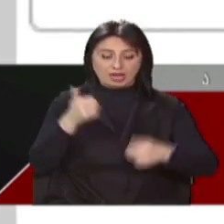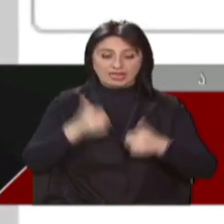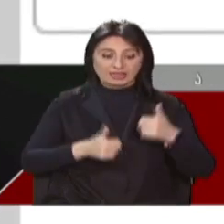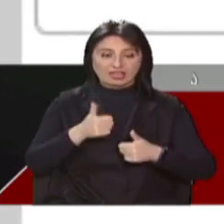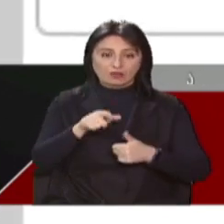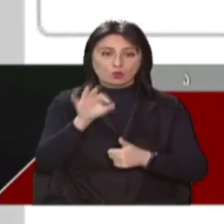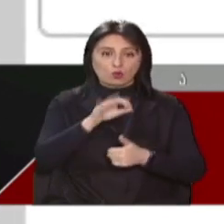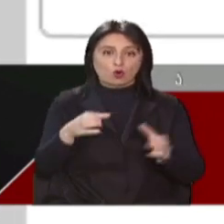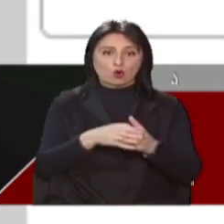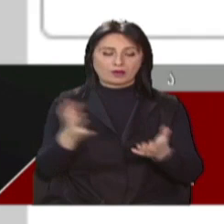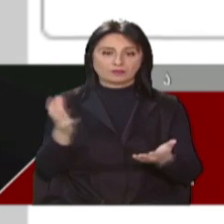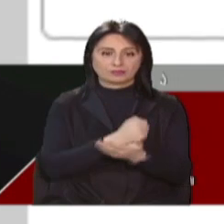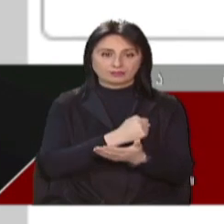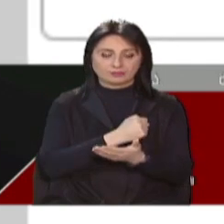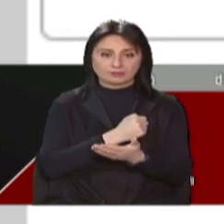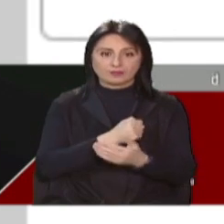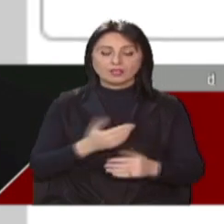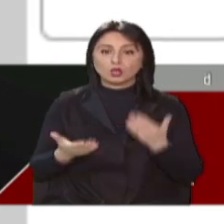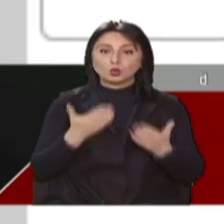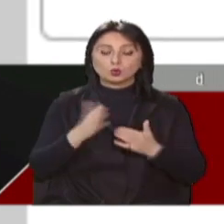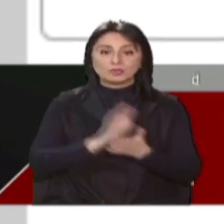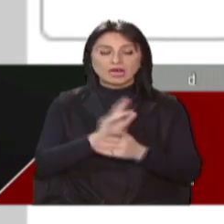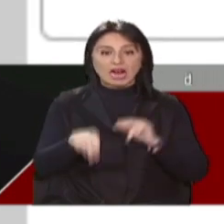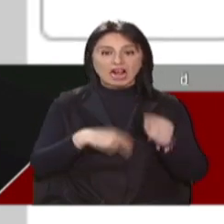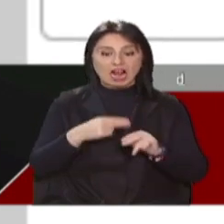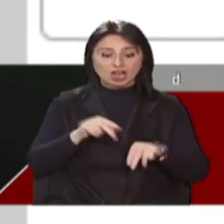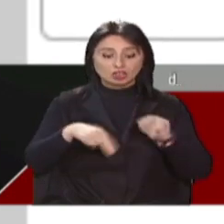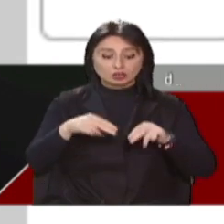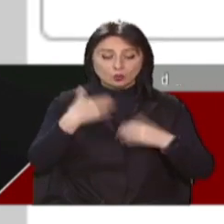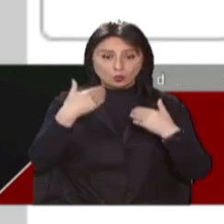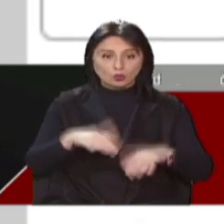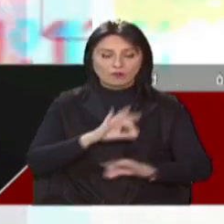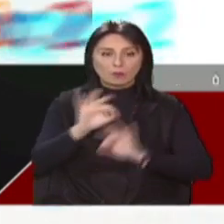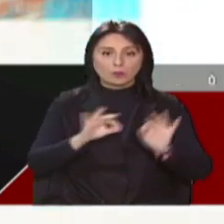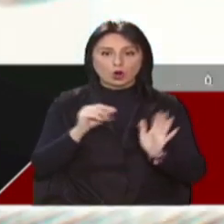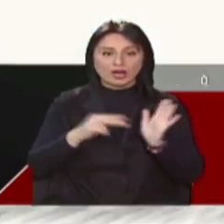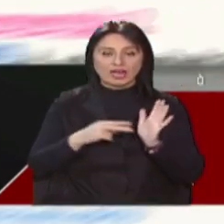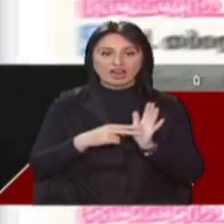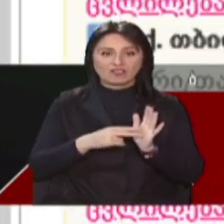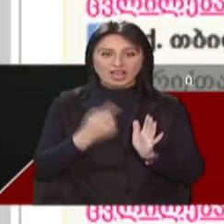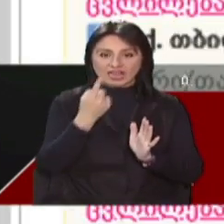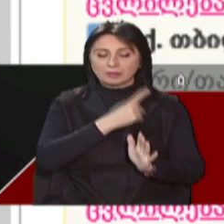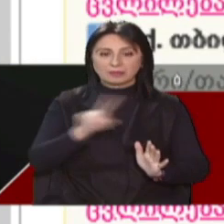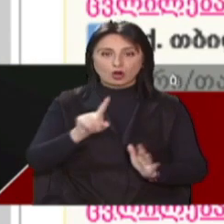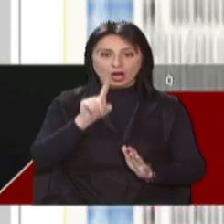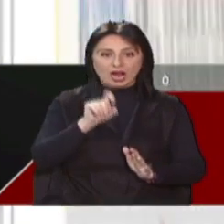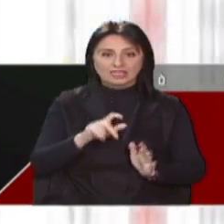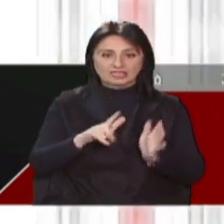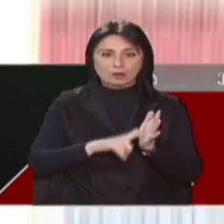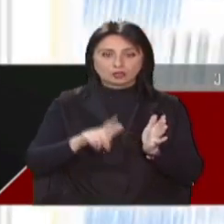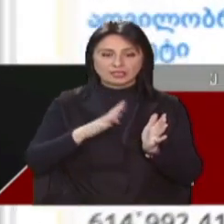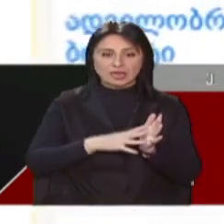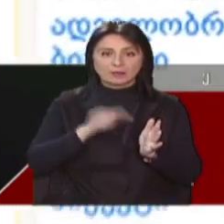ტენდერში აღნიშნულმა კომპანიამ გაიმარჯვა. Თუმცა ხელშეკრულების გაფორმების შემდეგ პროექტის ღირებულება